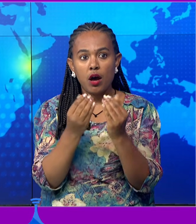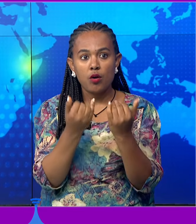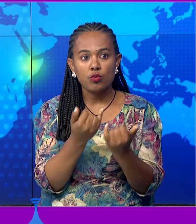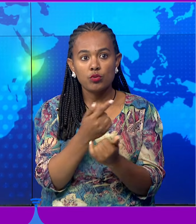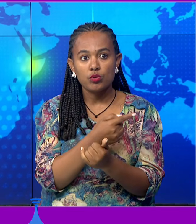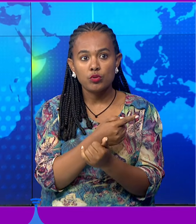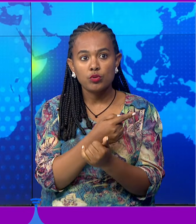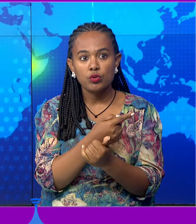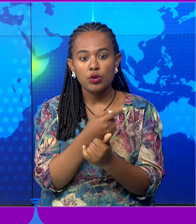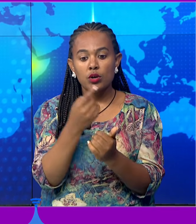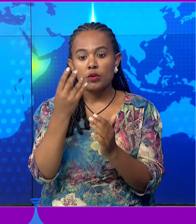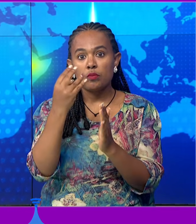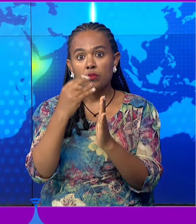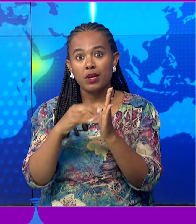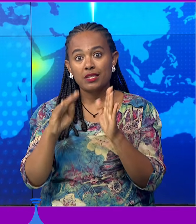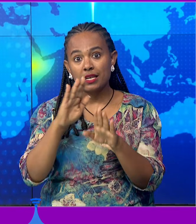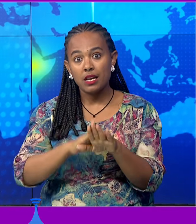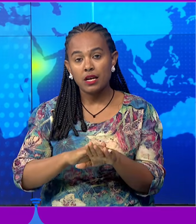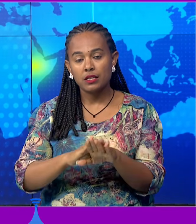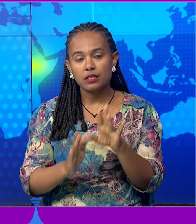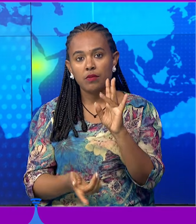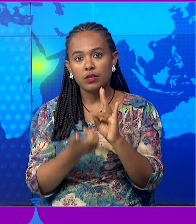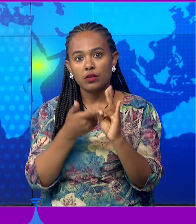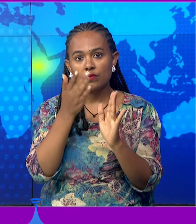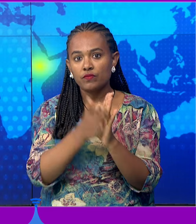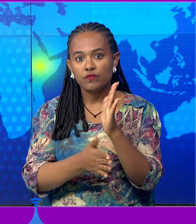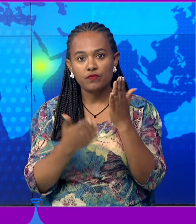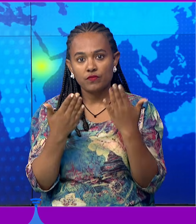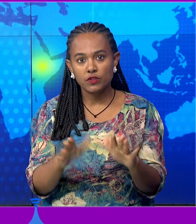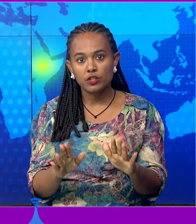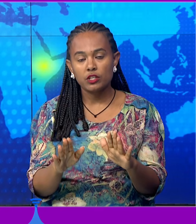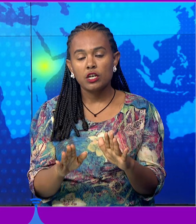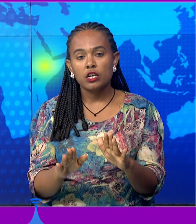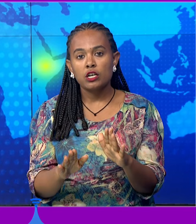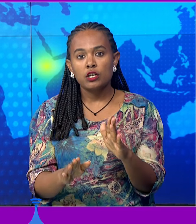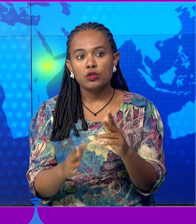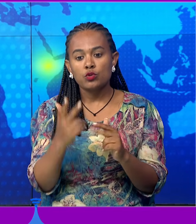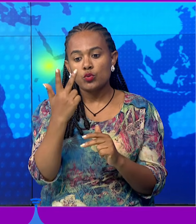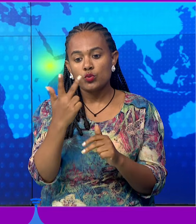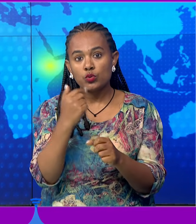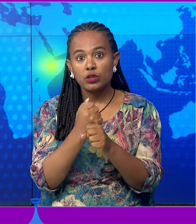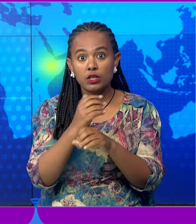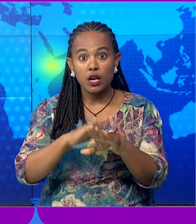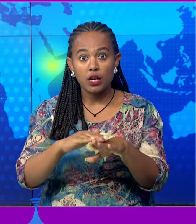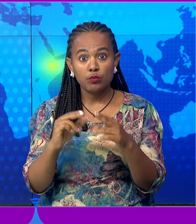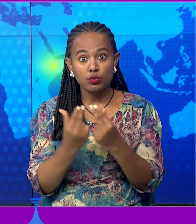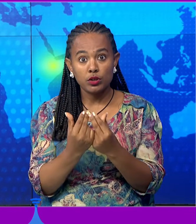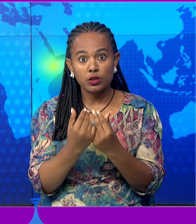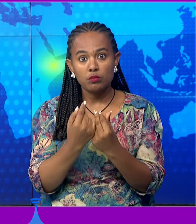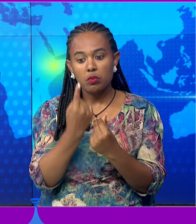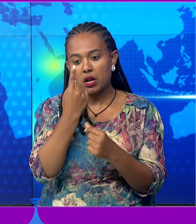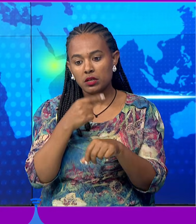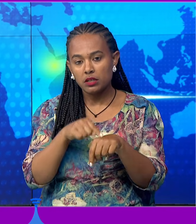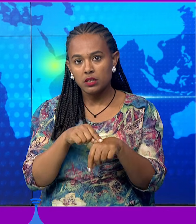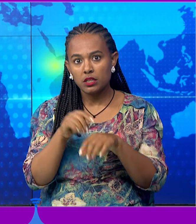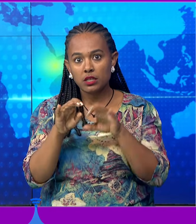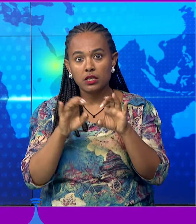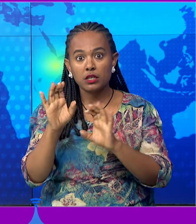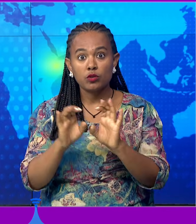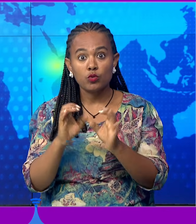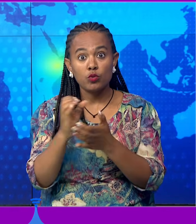አሁን ወርሃ ሚያዝያ ላይ 7ኛውን አከናውነናል። 3ቱ የስራ ላይ ቡድን ስብሰባ ኦልሞስት በአንድ ዓመት ጊዜ ውስጥ ተደርጎ